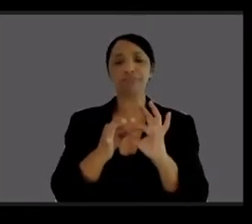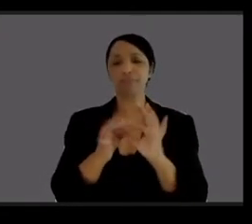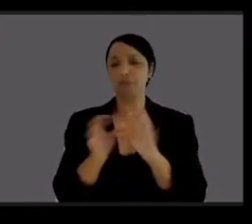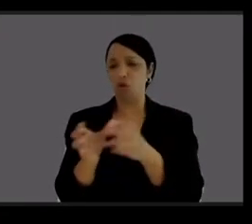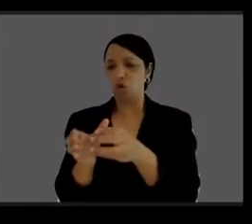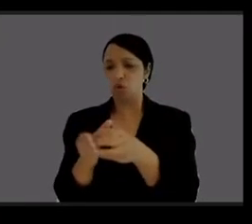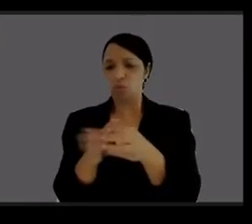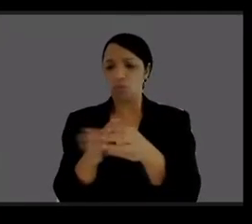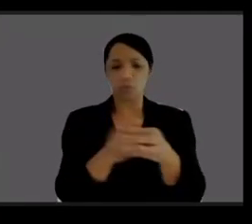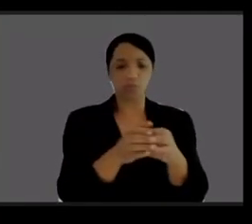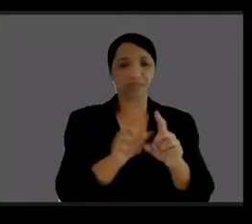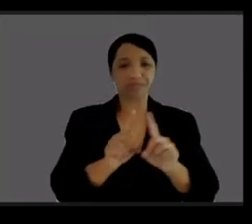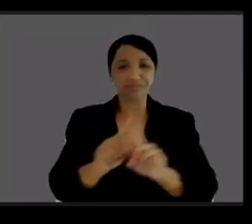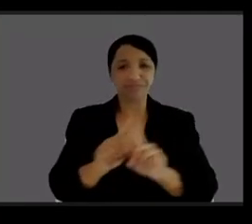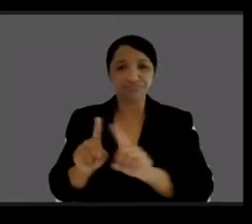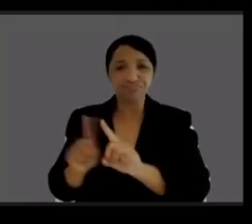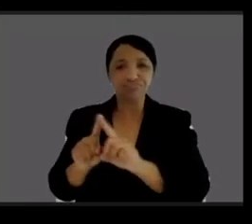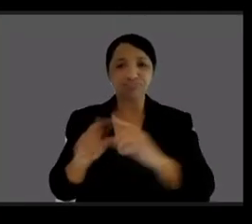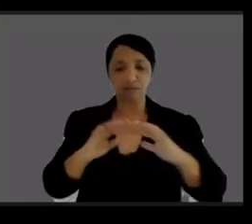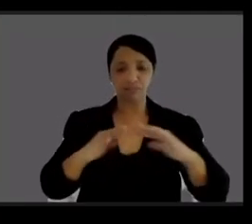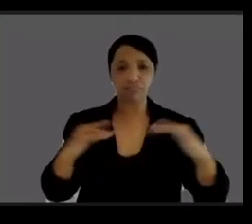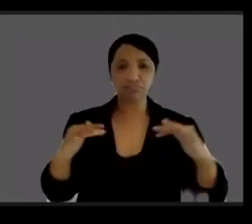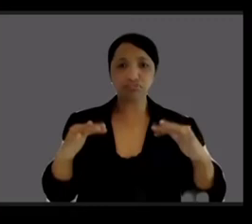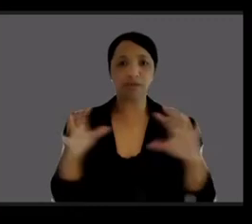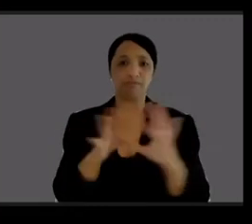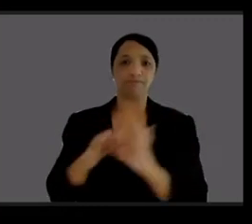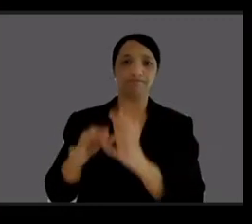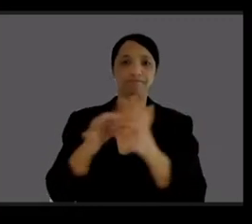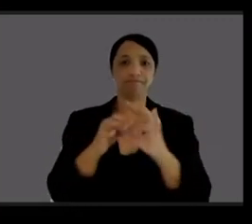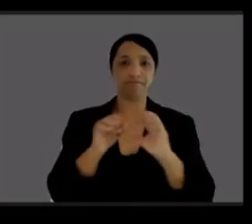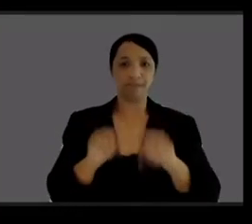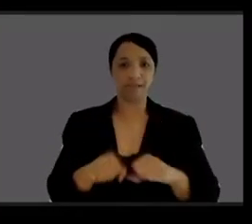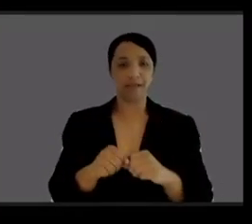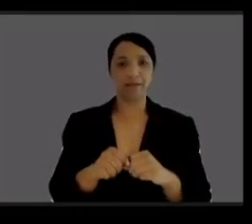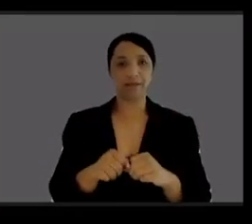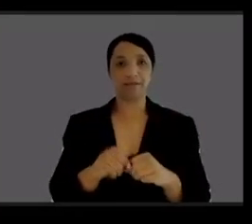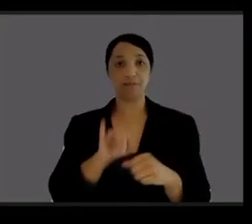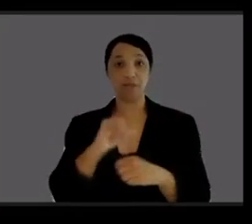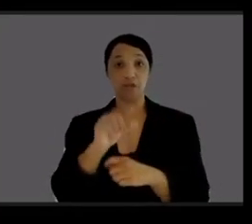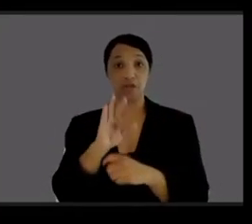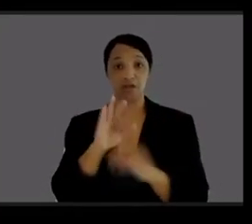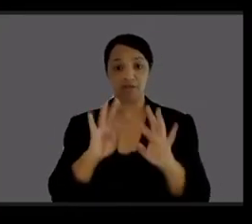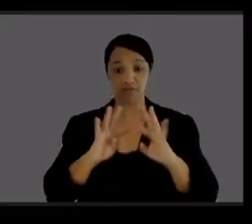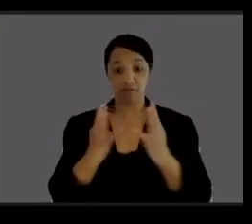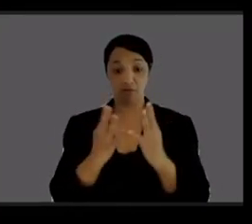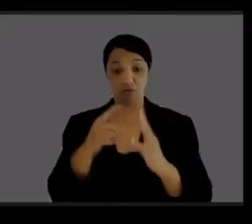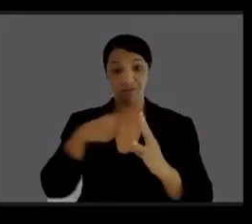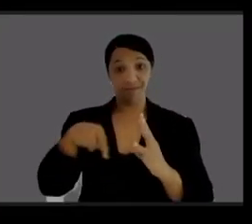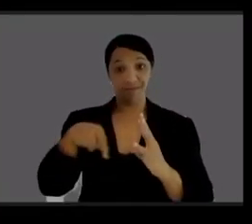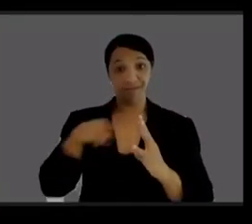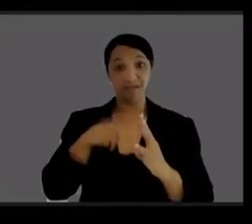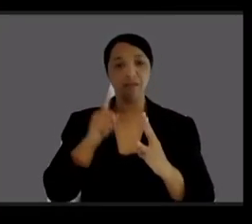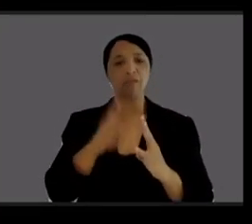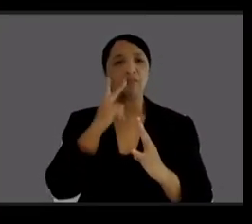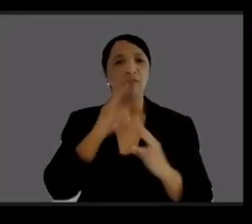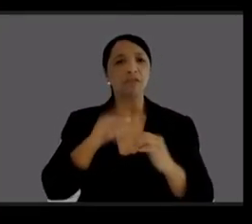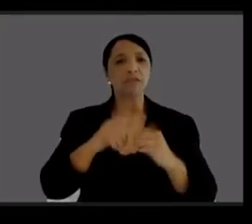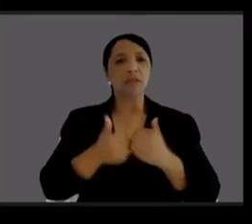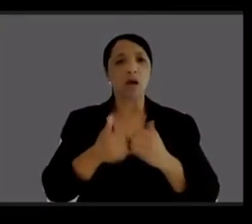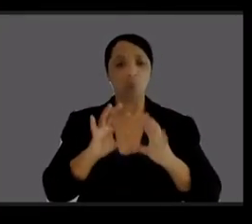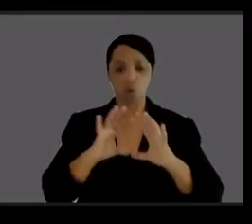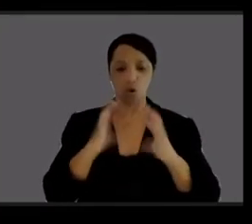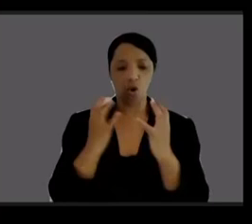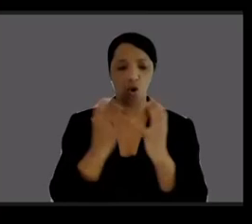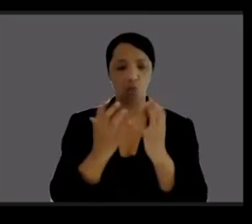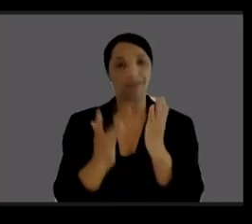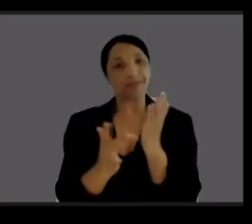一起，无论大家的背景如何，IGF 呢必须进一步的加强其作用，